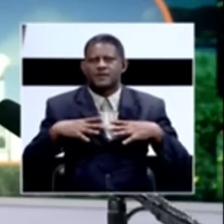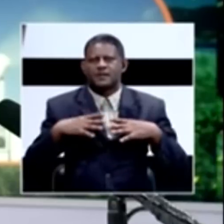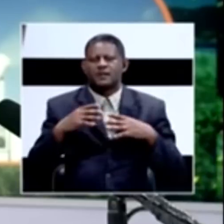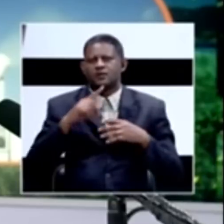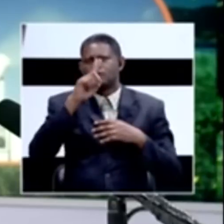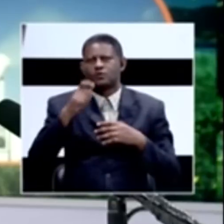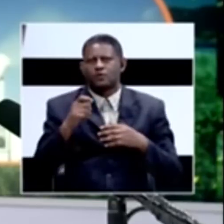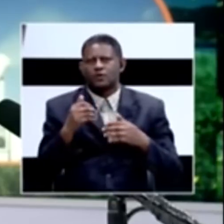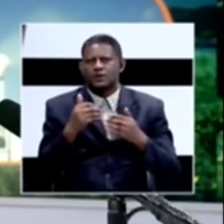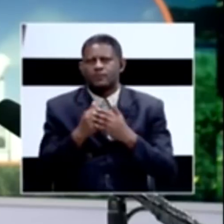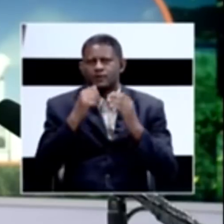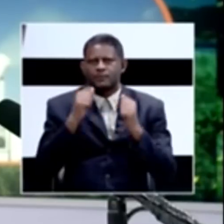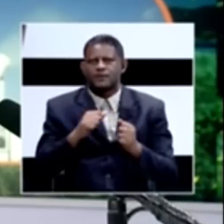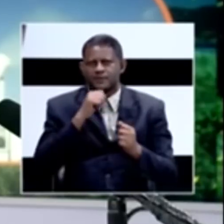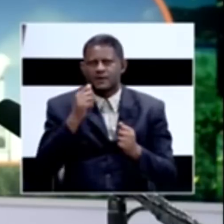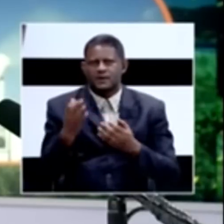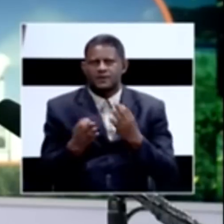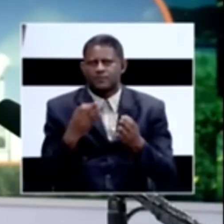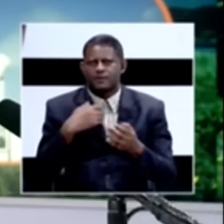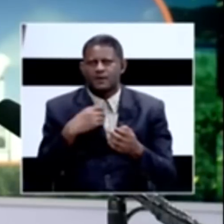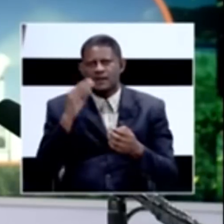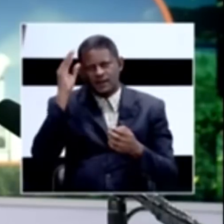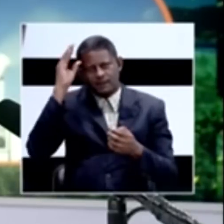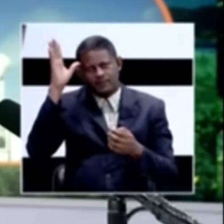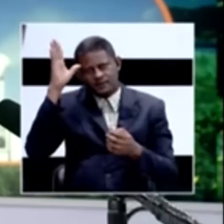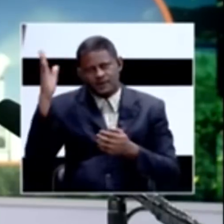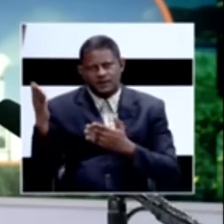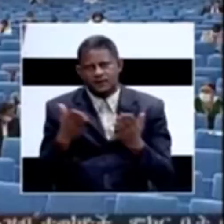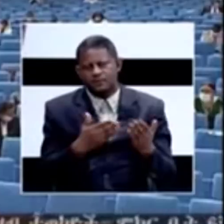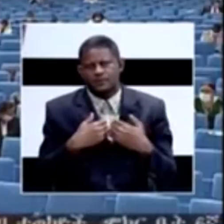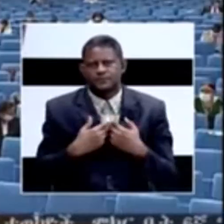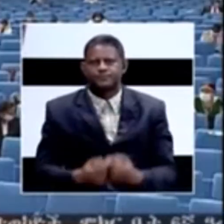ሕቶ ክቐርበሎም ከምዘይኽእል ድማ ገሊፆም ኣለው። ሃይለ ሚካኤል ገሰሰ ካቅርቦ እዩ።